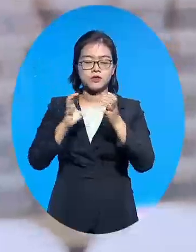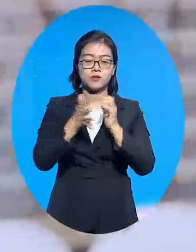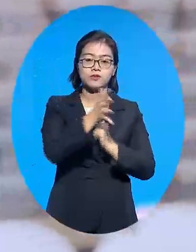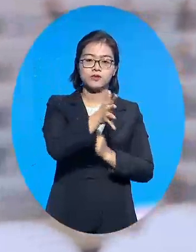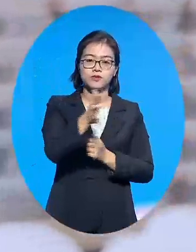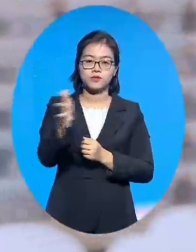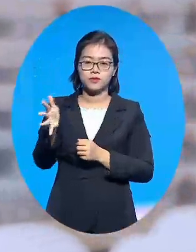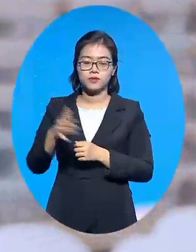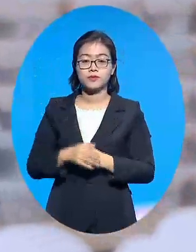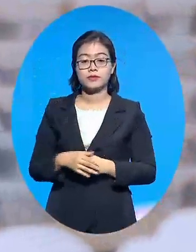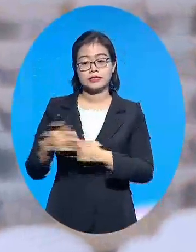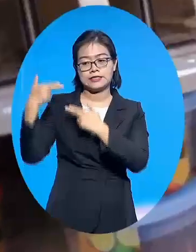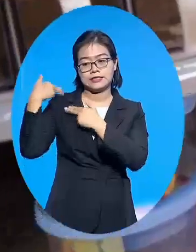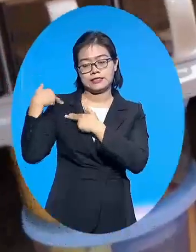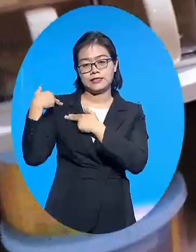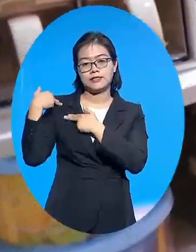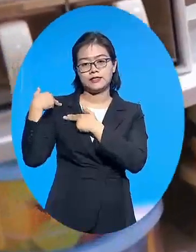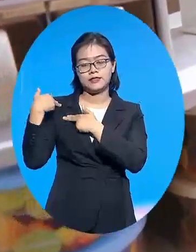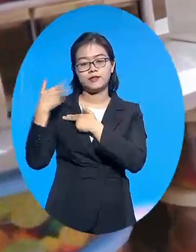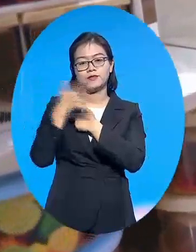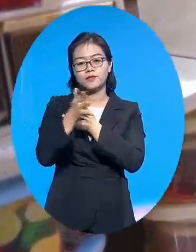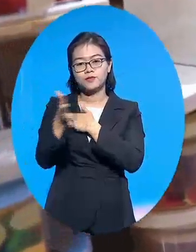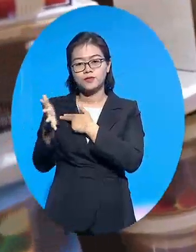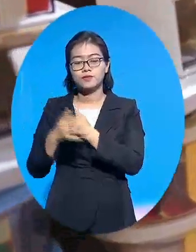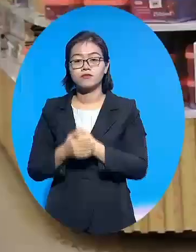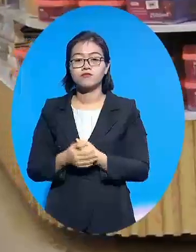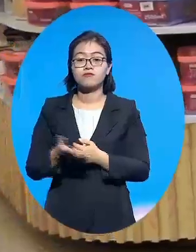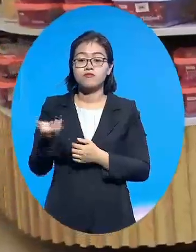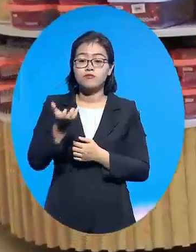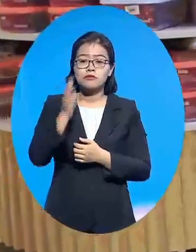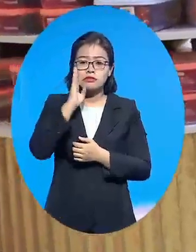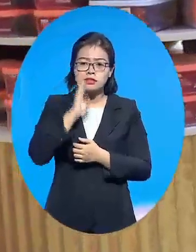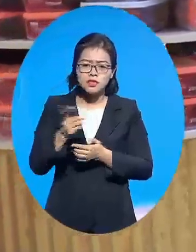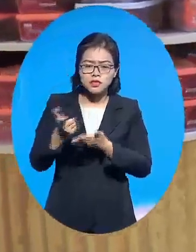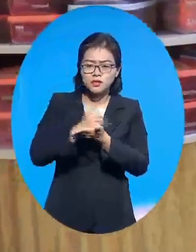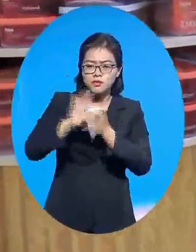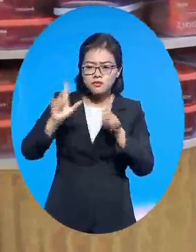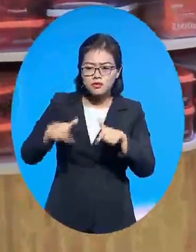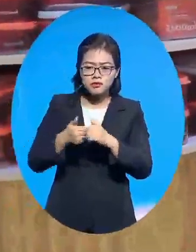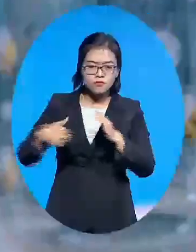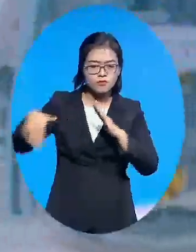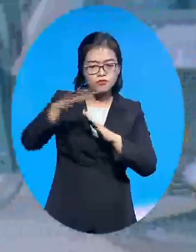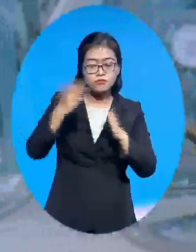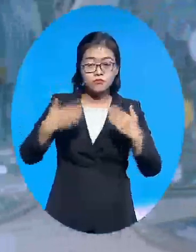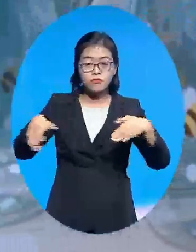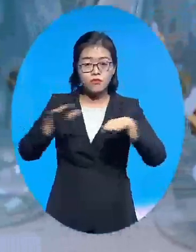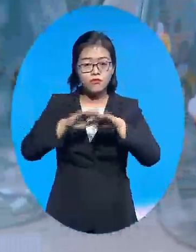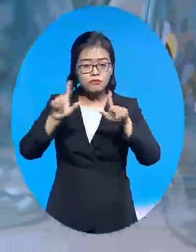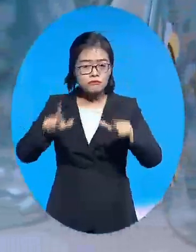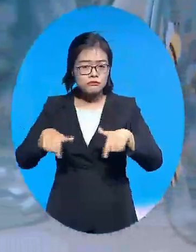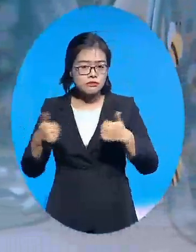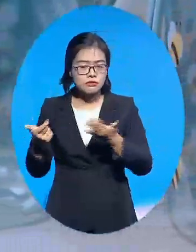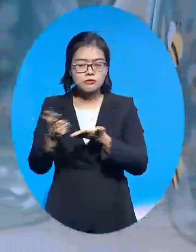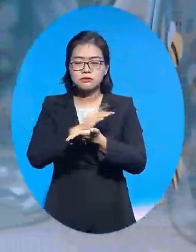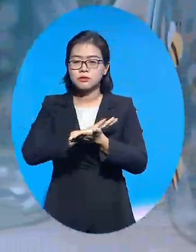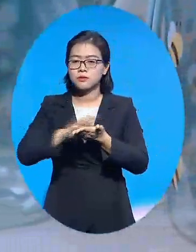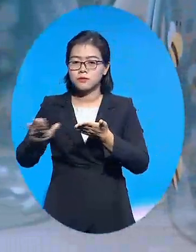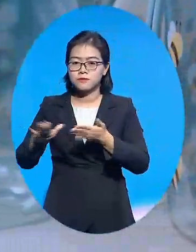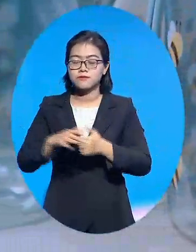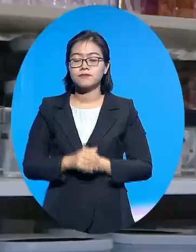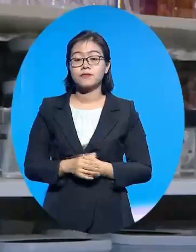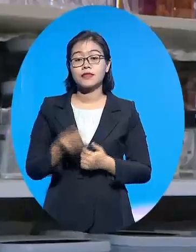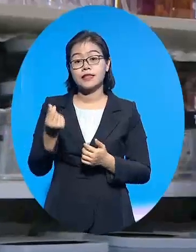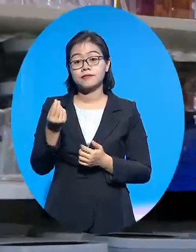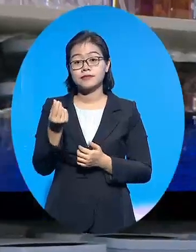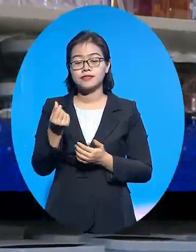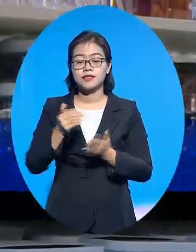dnponin trong giải quyết thách thức về nước sạch và bảo vệ môi trường với những sản phẩm chất lượng cao giá thành hợp lý riêng đối với các sản phẩm dân